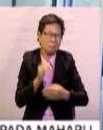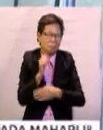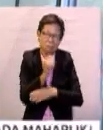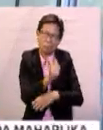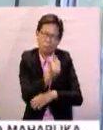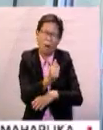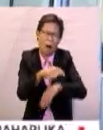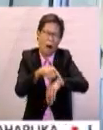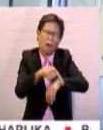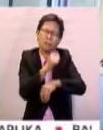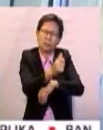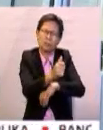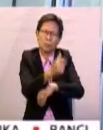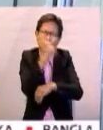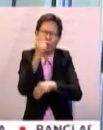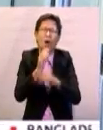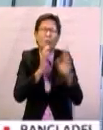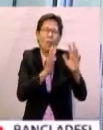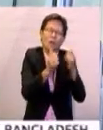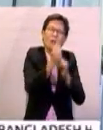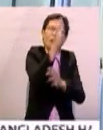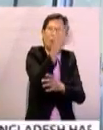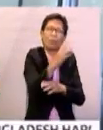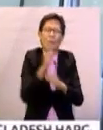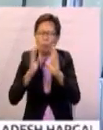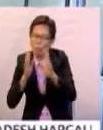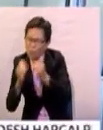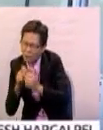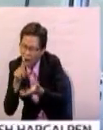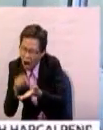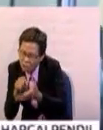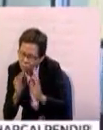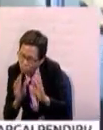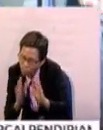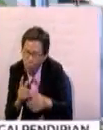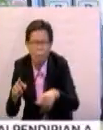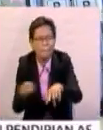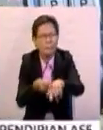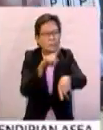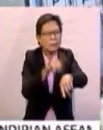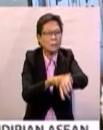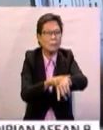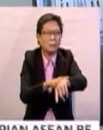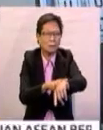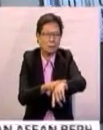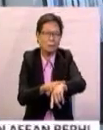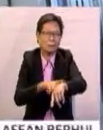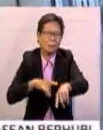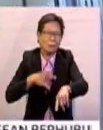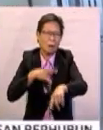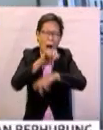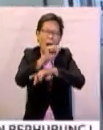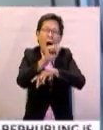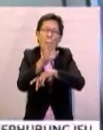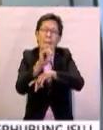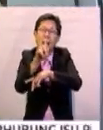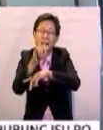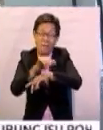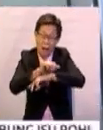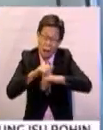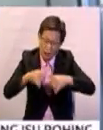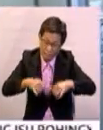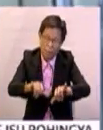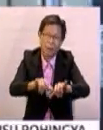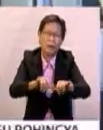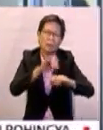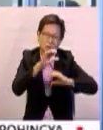jadi yang kita panggil, sebab dia berborak dengan pokok, berborak dengan ayam. Pada masa sama dia ni ada, saya rasa lah Abadi ni watak dia